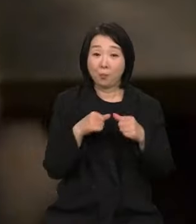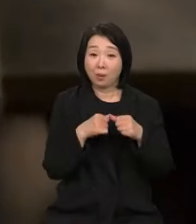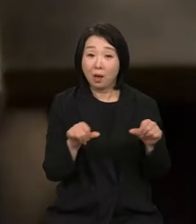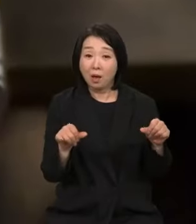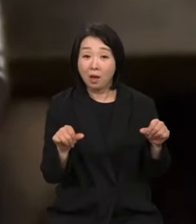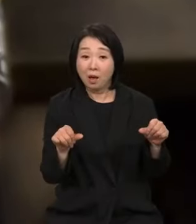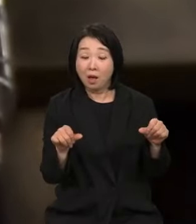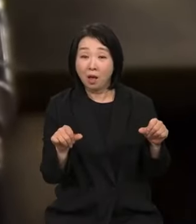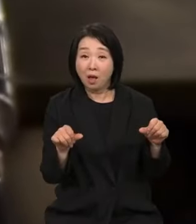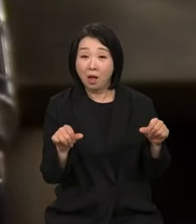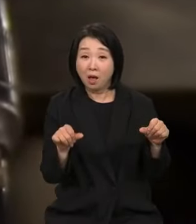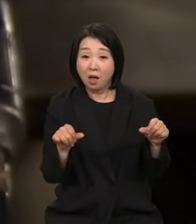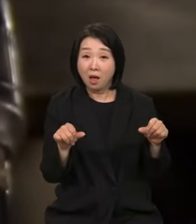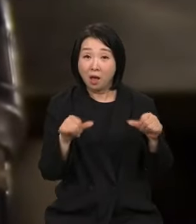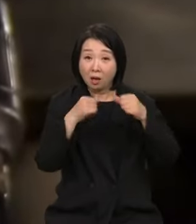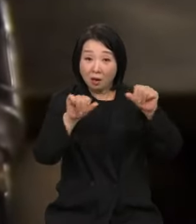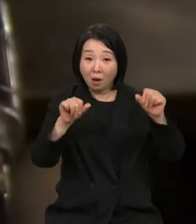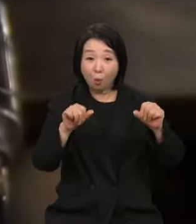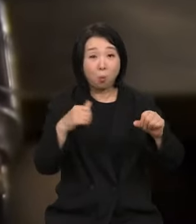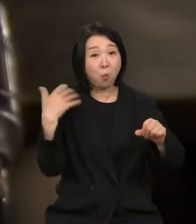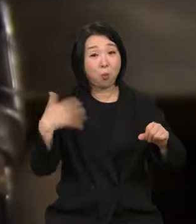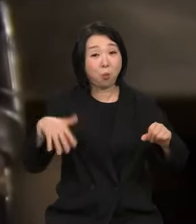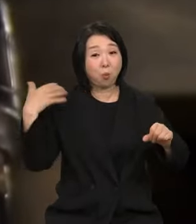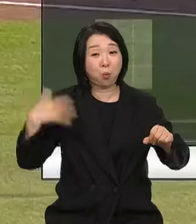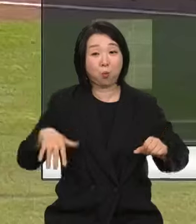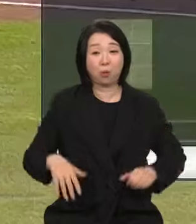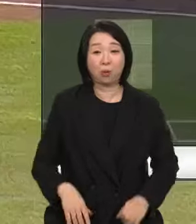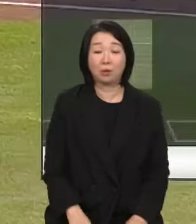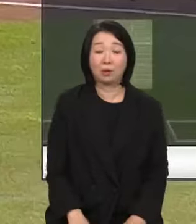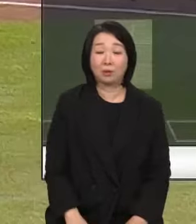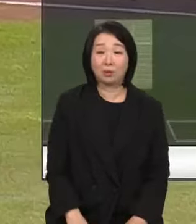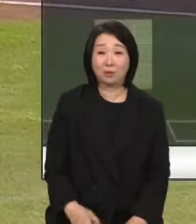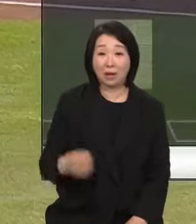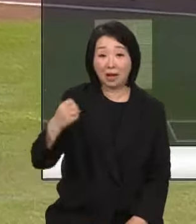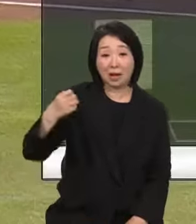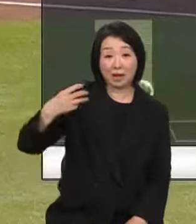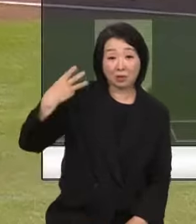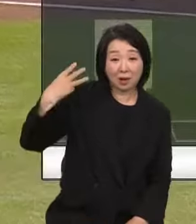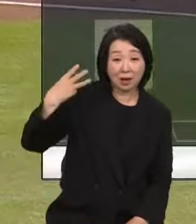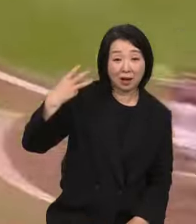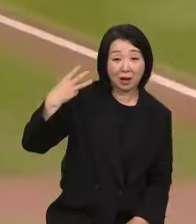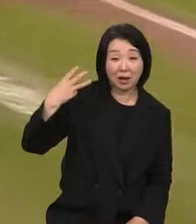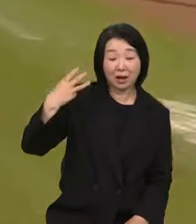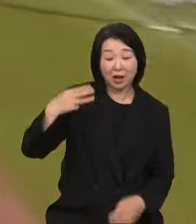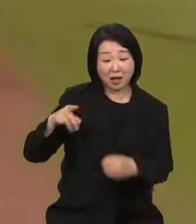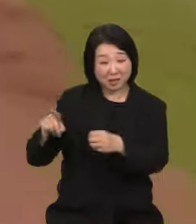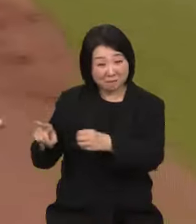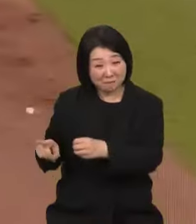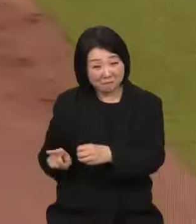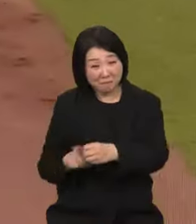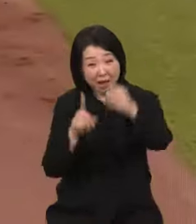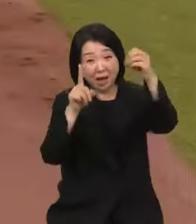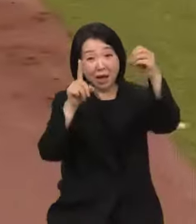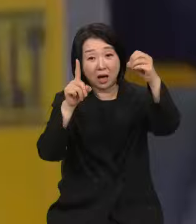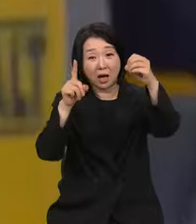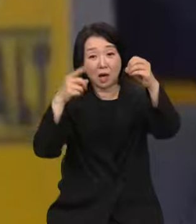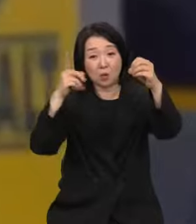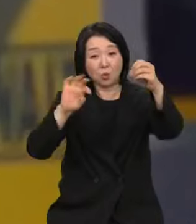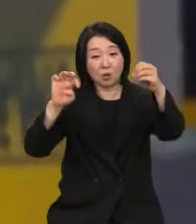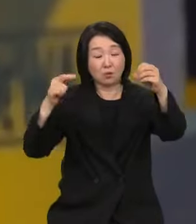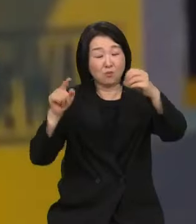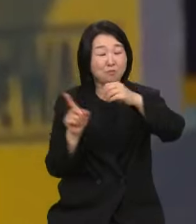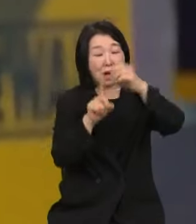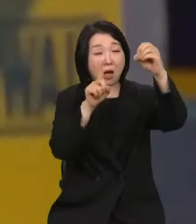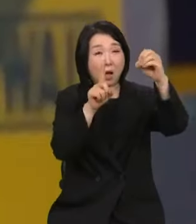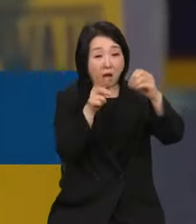깨졌군요. 야, 이런 일이 있습니다. 하나 선발 페냐의 공을 SSG 고명준이 쳤는데 그만